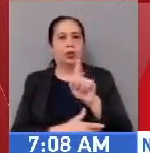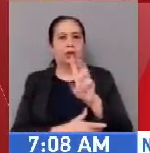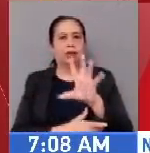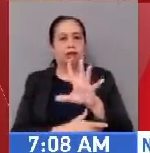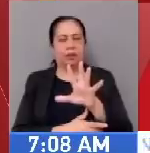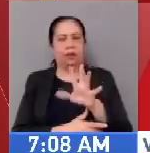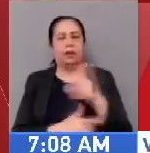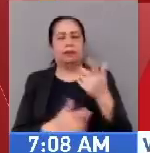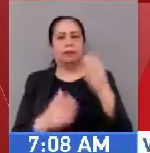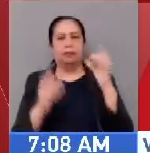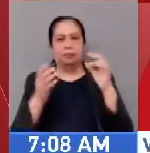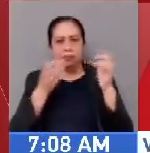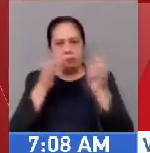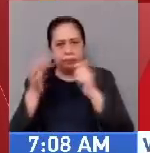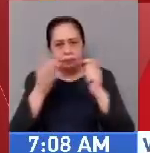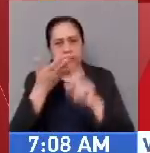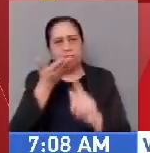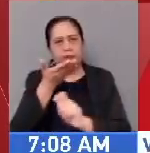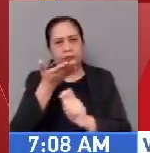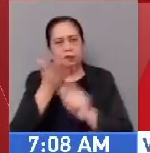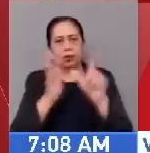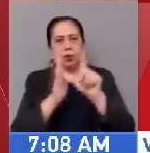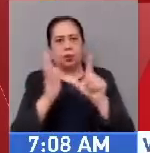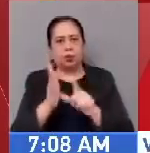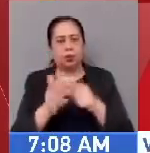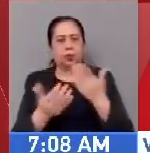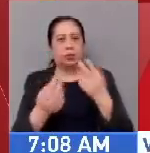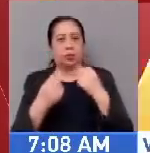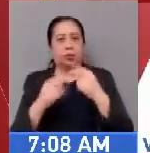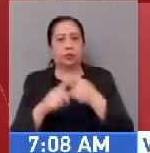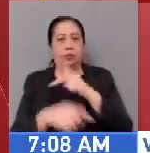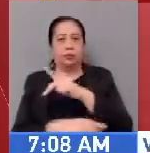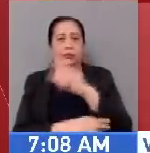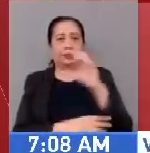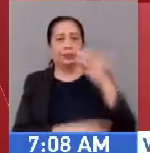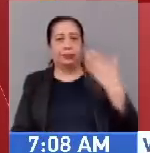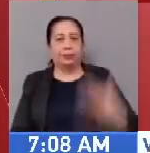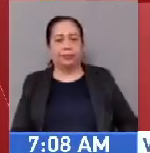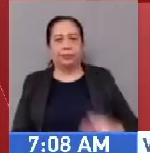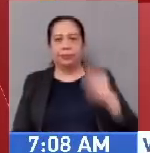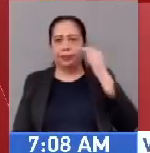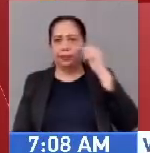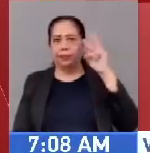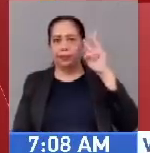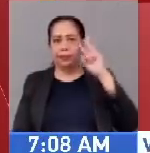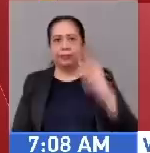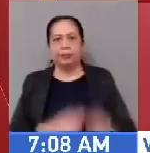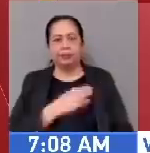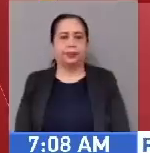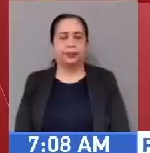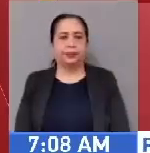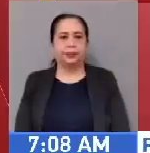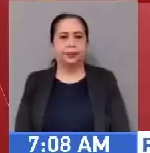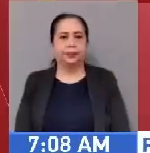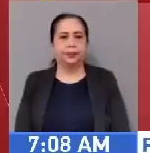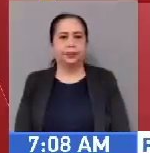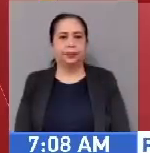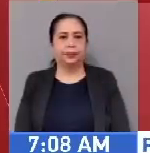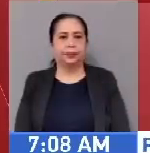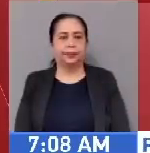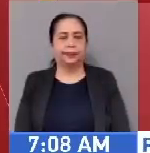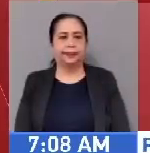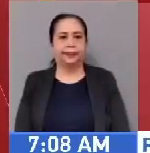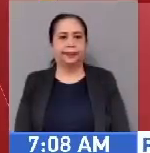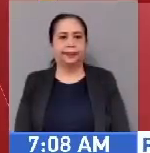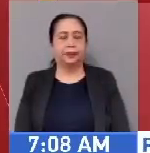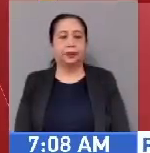Dangerous Drugs Act. Yan ang unang balita sa Pasay City. Nico Wahe, Buong Puso, para sa Pilipino. Sugatan naman ang